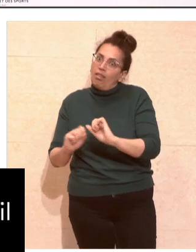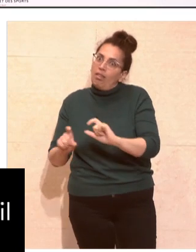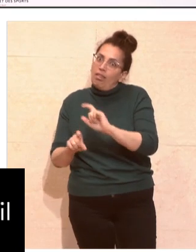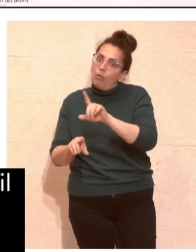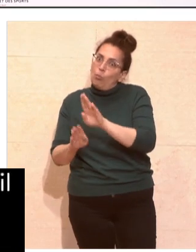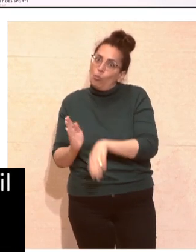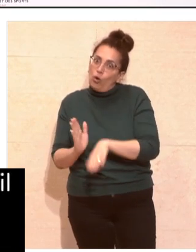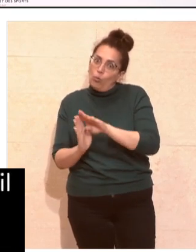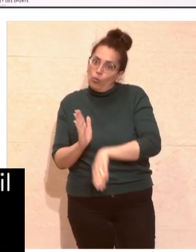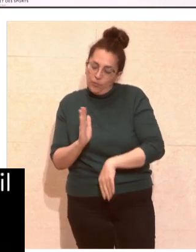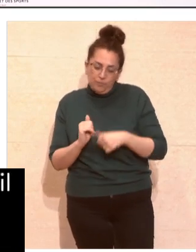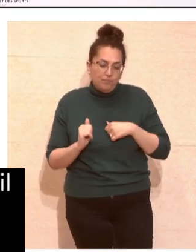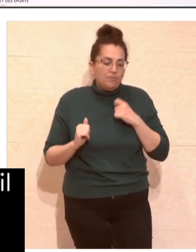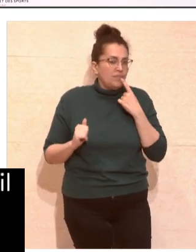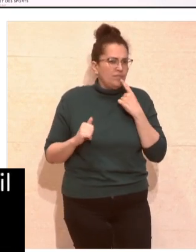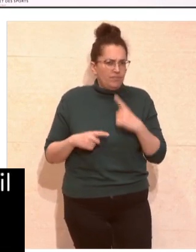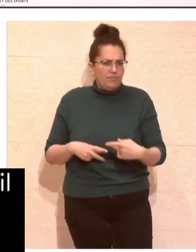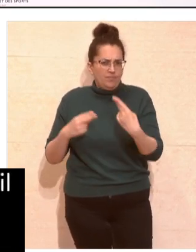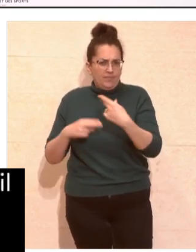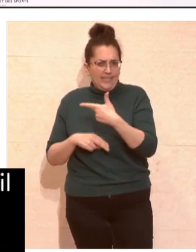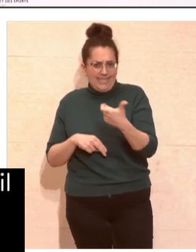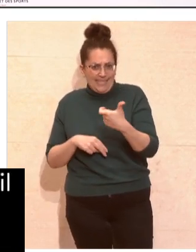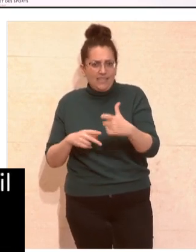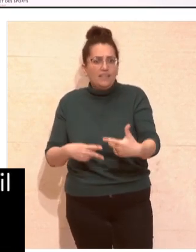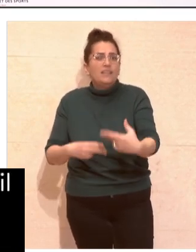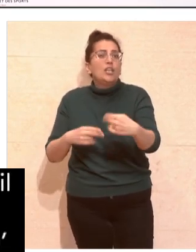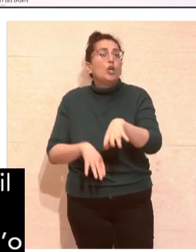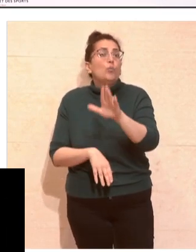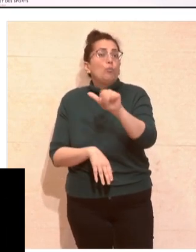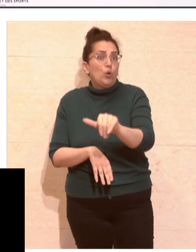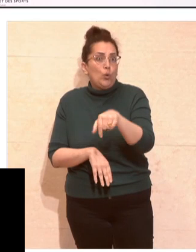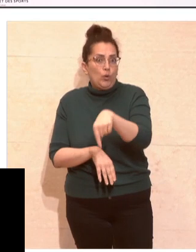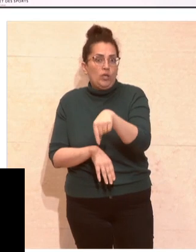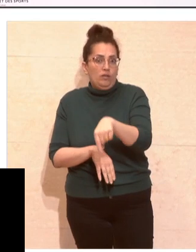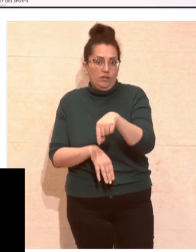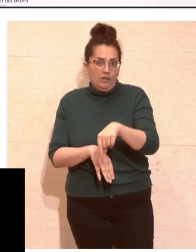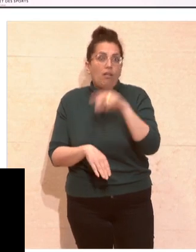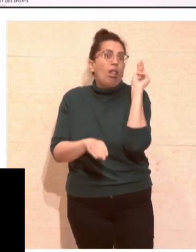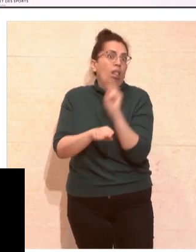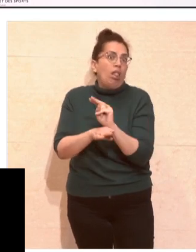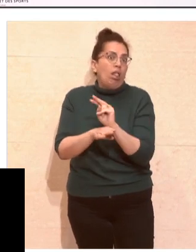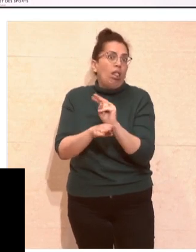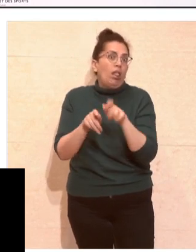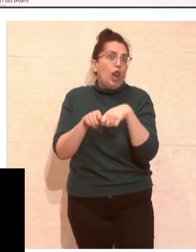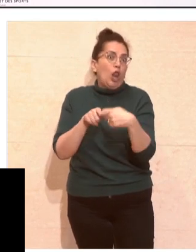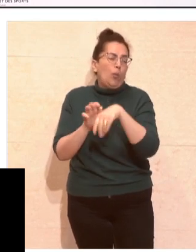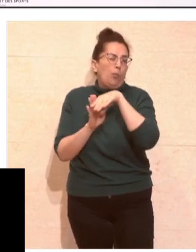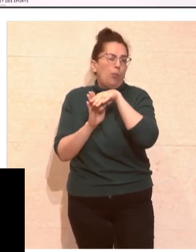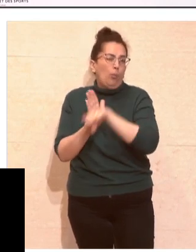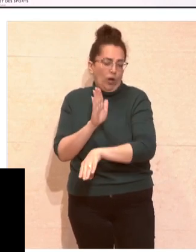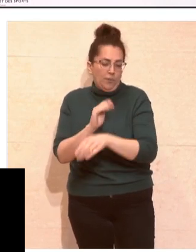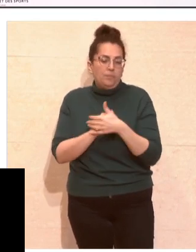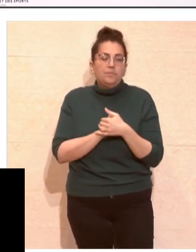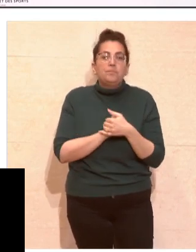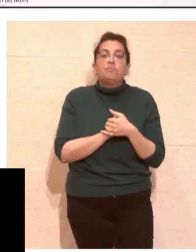gris, c'est les données de la première phase et en bleu, lorsqu'on leur demande d'arrêter les écrans, et on voit qu'ils diminuent, effectivement, significativement,